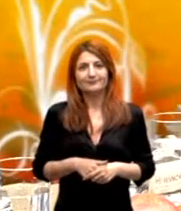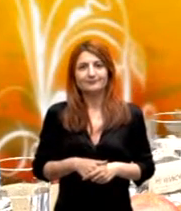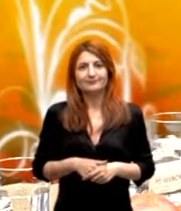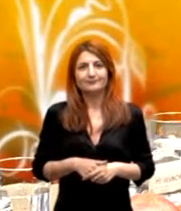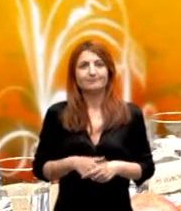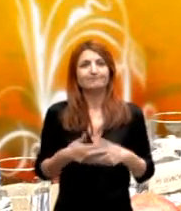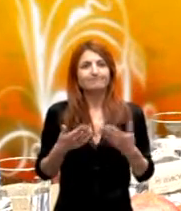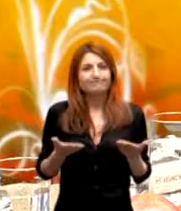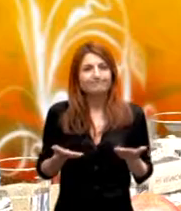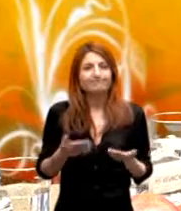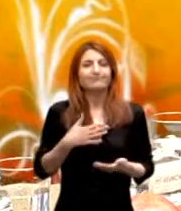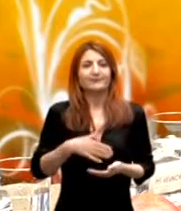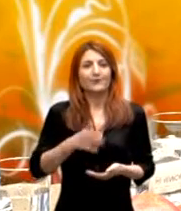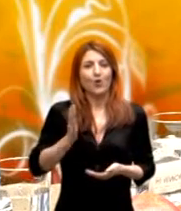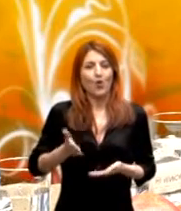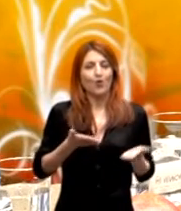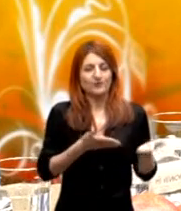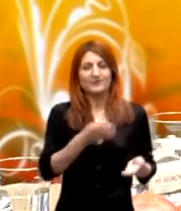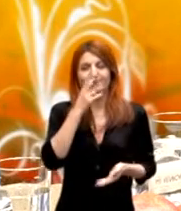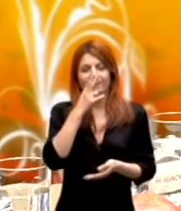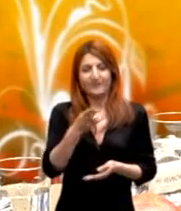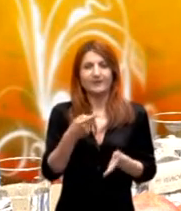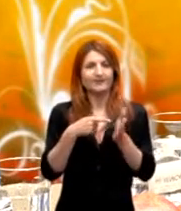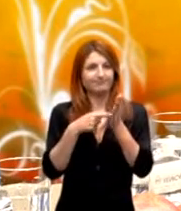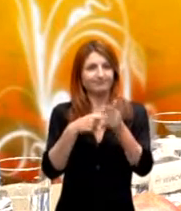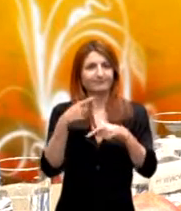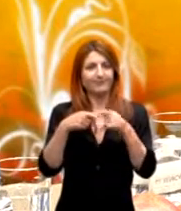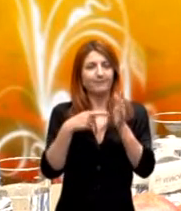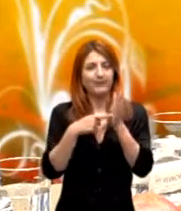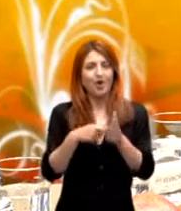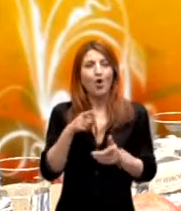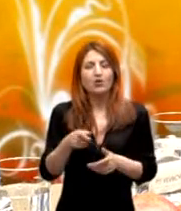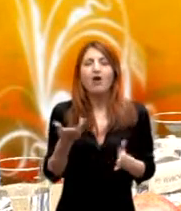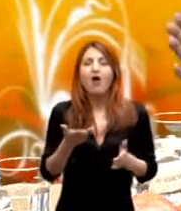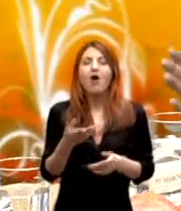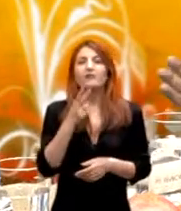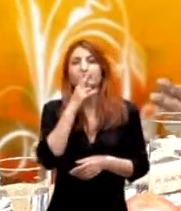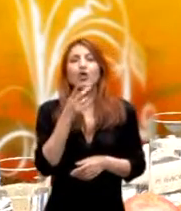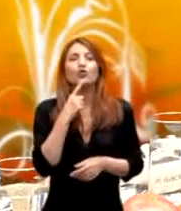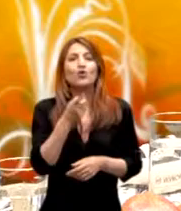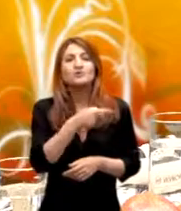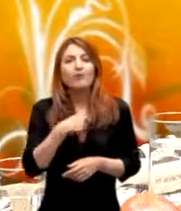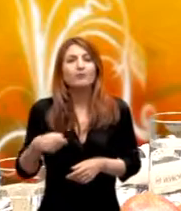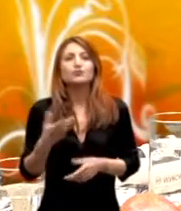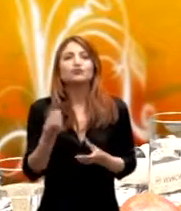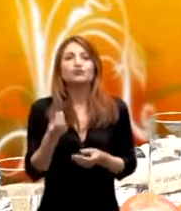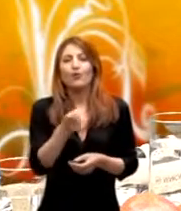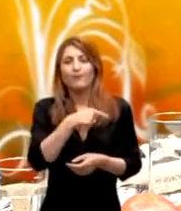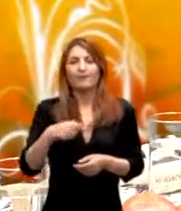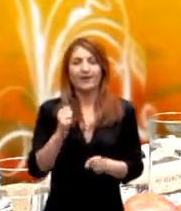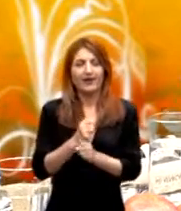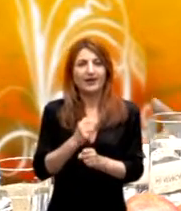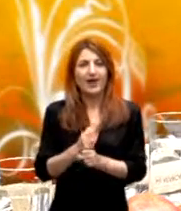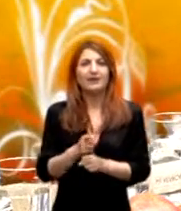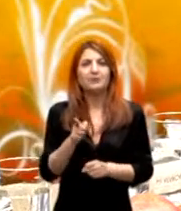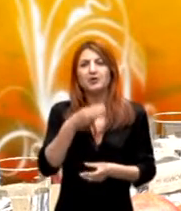Dragi moji gosti, vidjeli ste prilog koji informativno pokazuje što smo, tko smo, što radimo, i